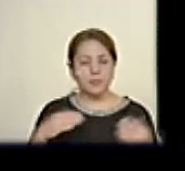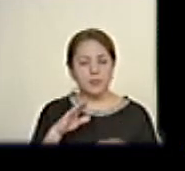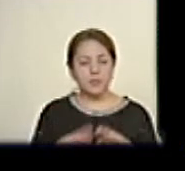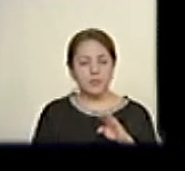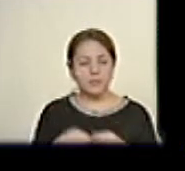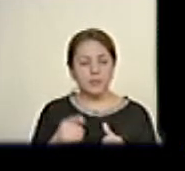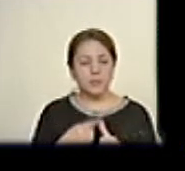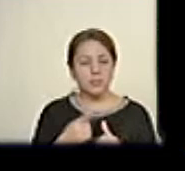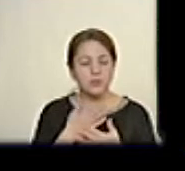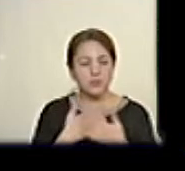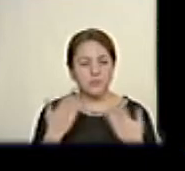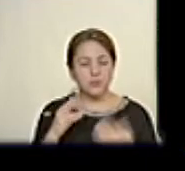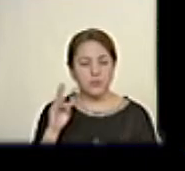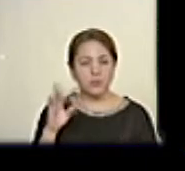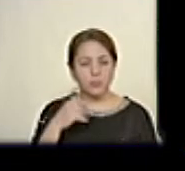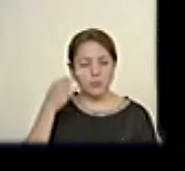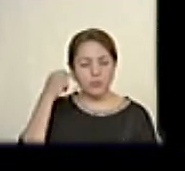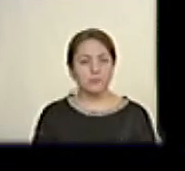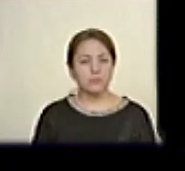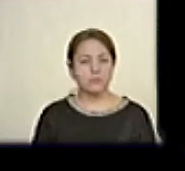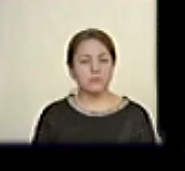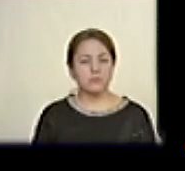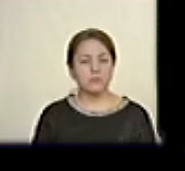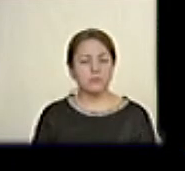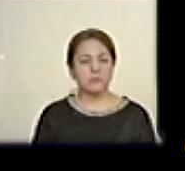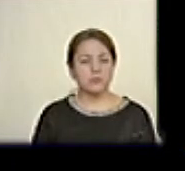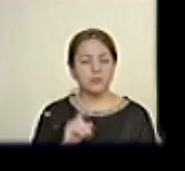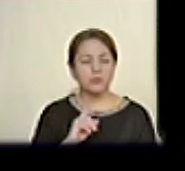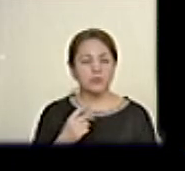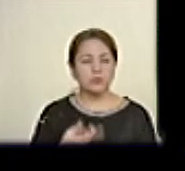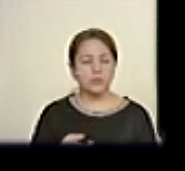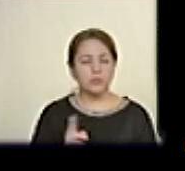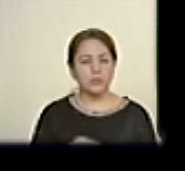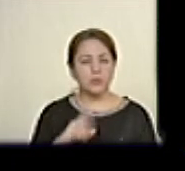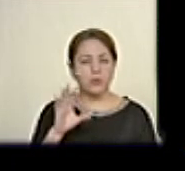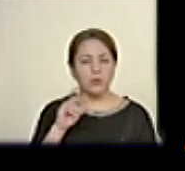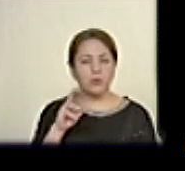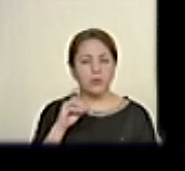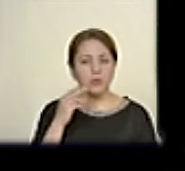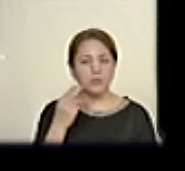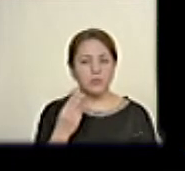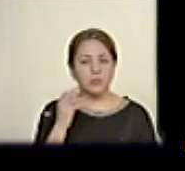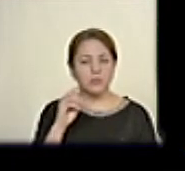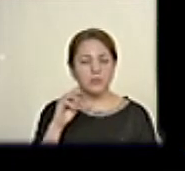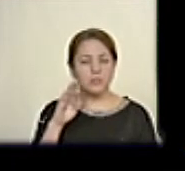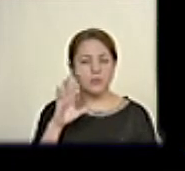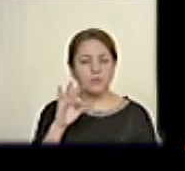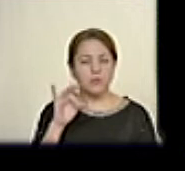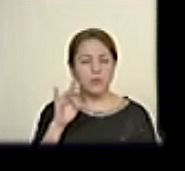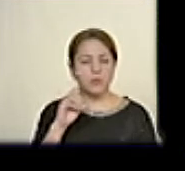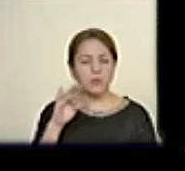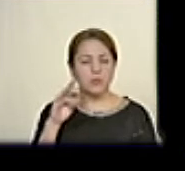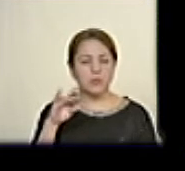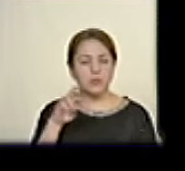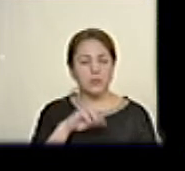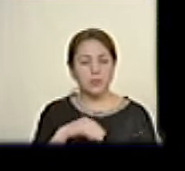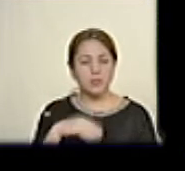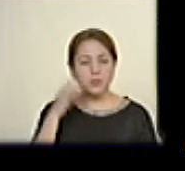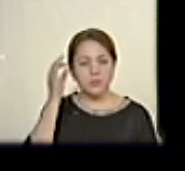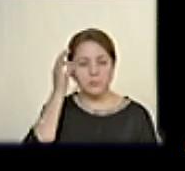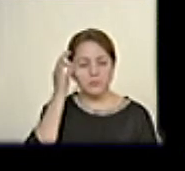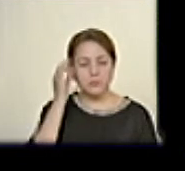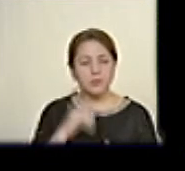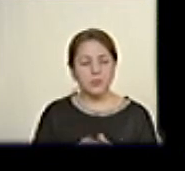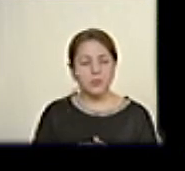называется, но подразумевается. Что же такое олицетворение, ребята? Давайте вспомним.